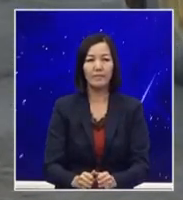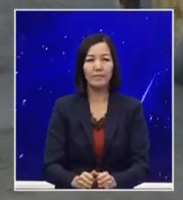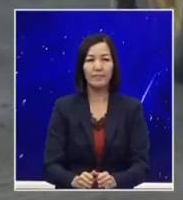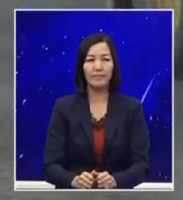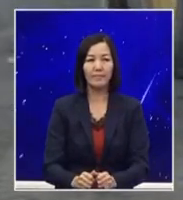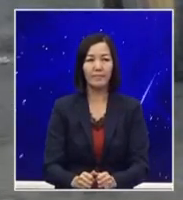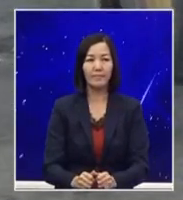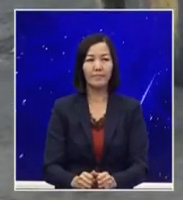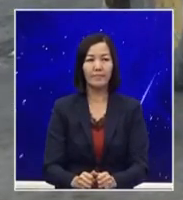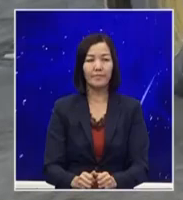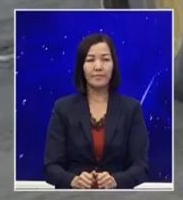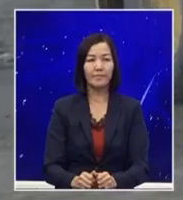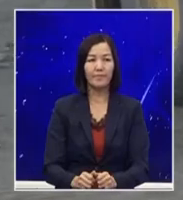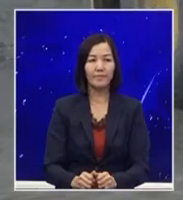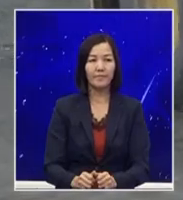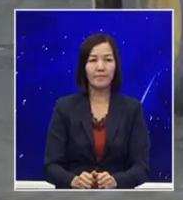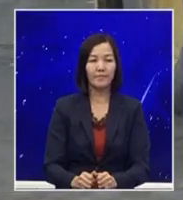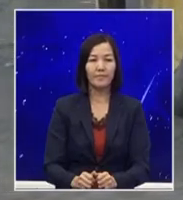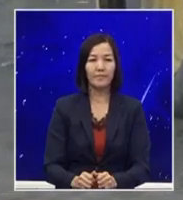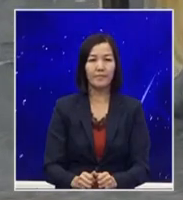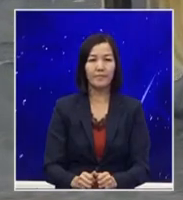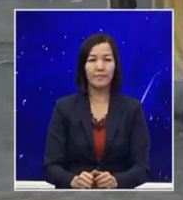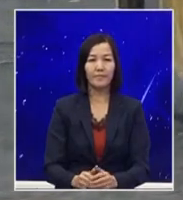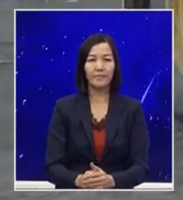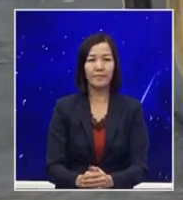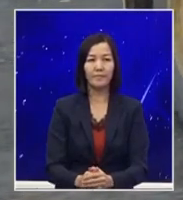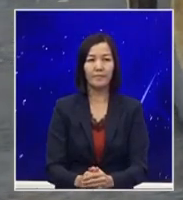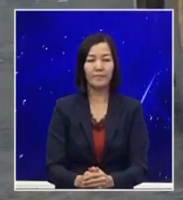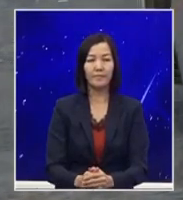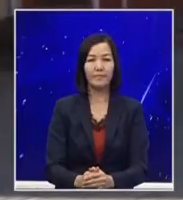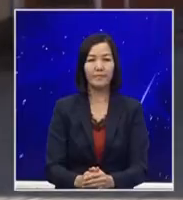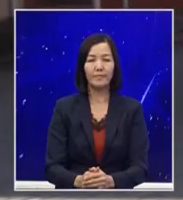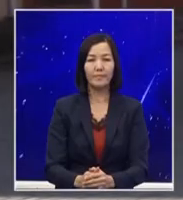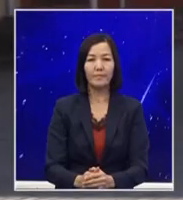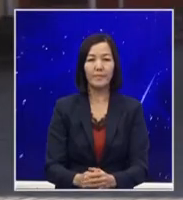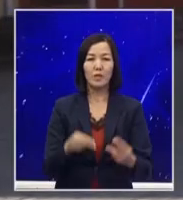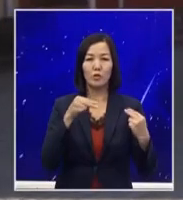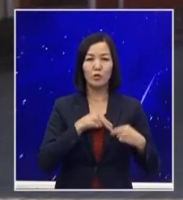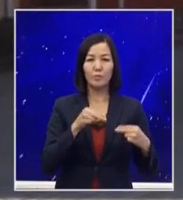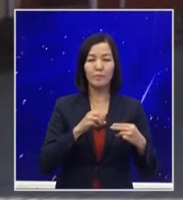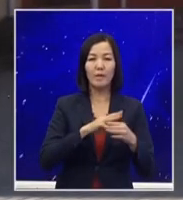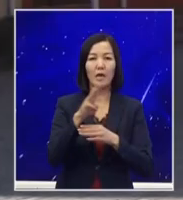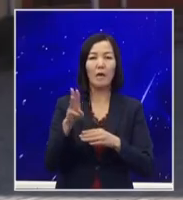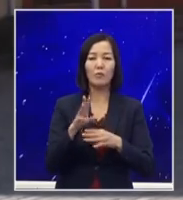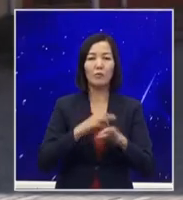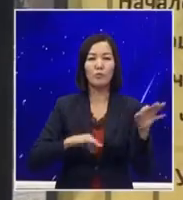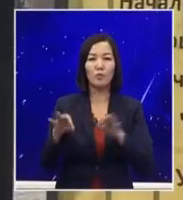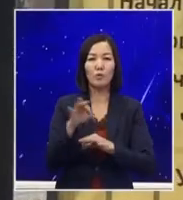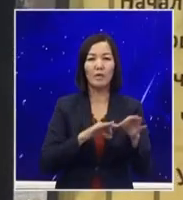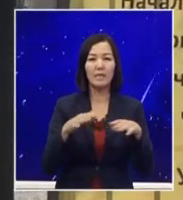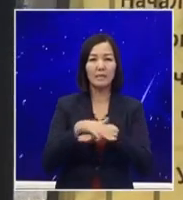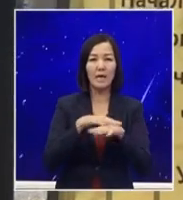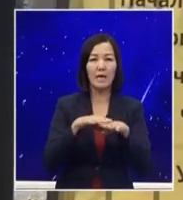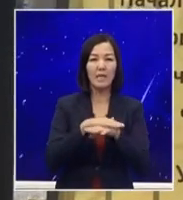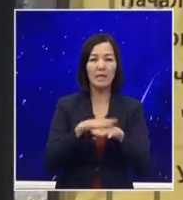Thank you. Жұмыспен қамтудың жол картасы халық тыныс